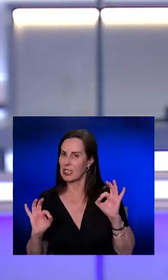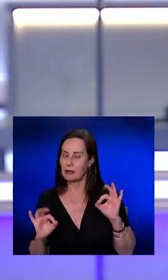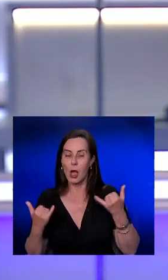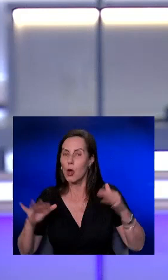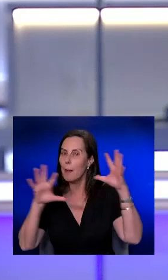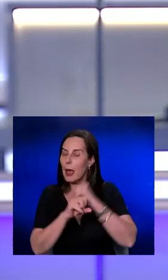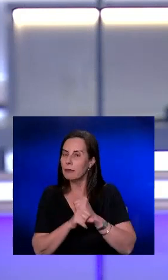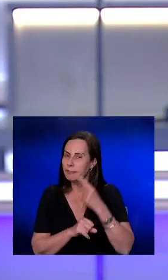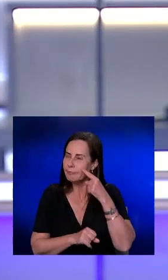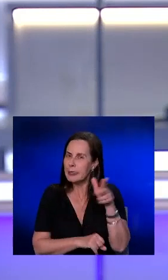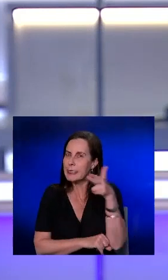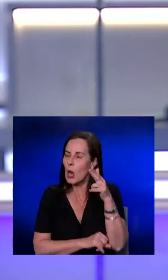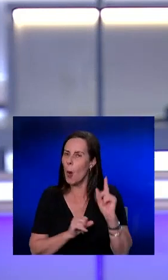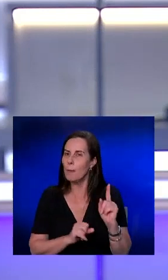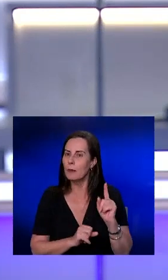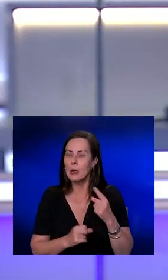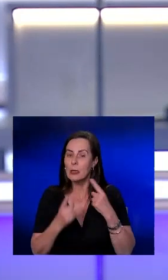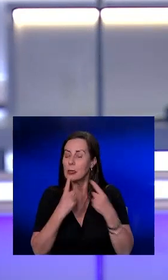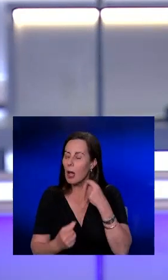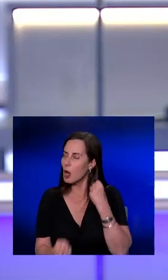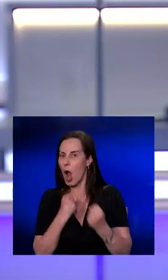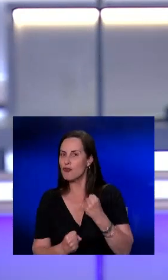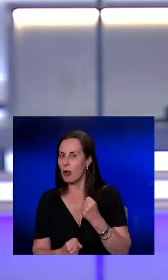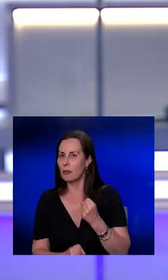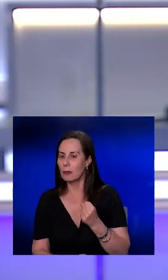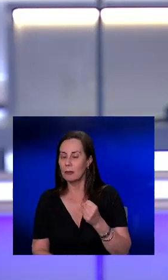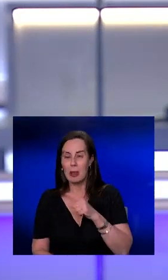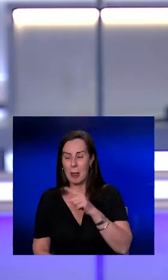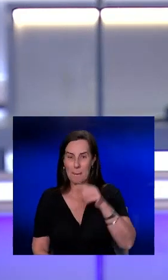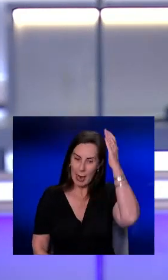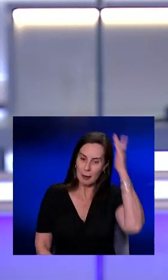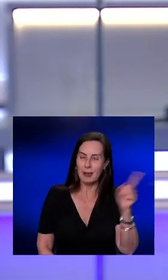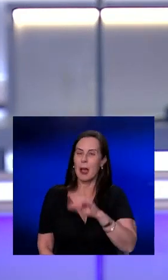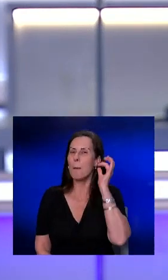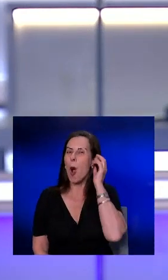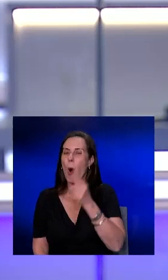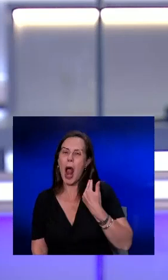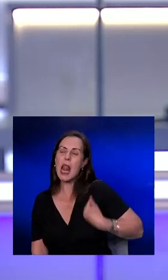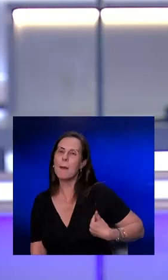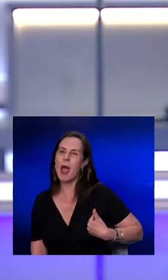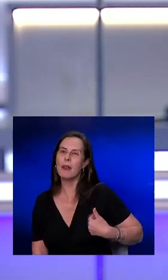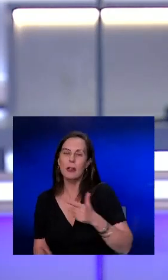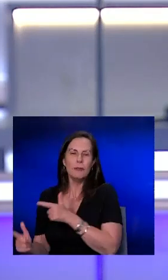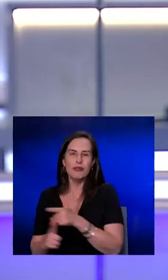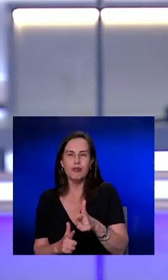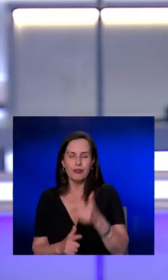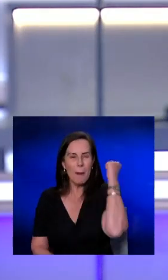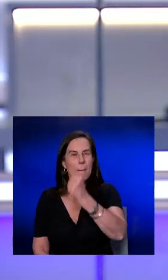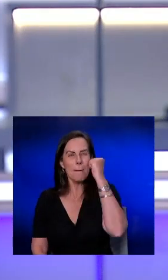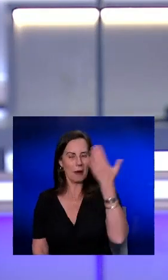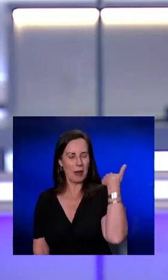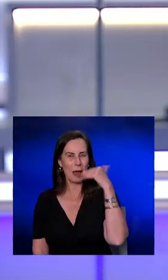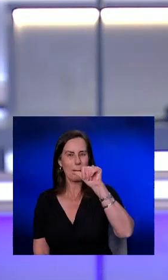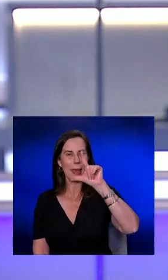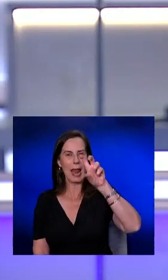אנחנו מביאים תיעוד בלעדי של שיחה קשה ונוקבת שנערכה בין בנט לבין גלית, אלמנתו של בועז גול, שנרצח בפיגוע